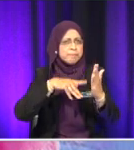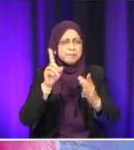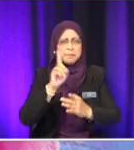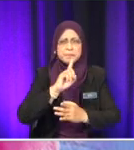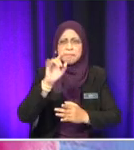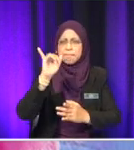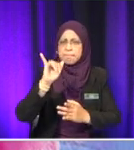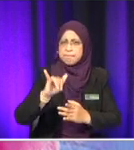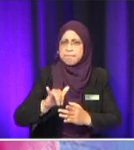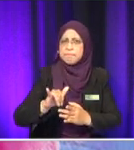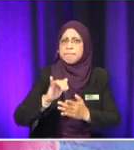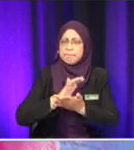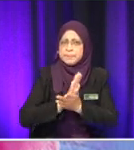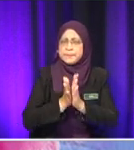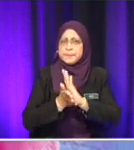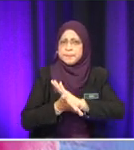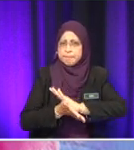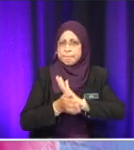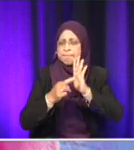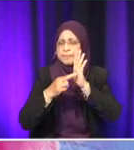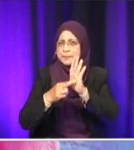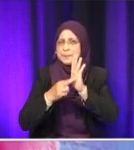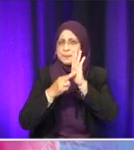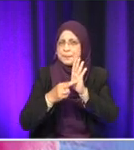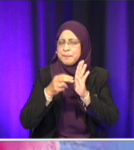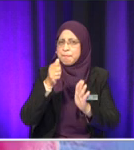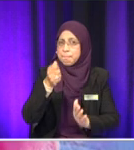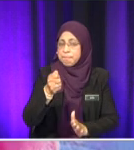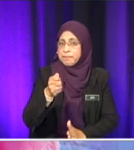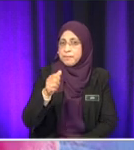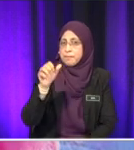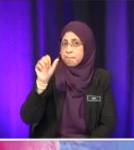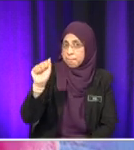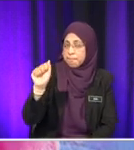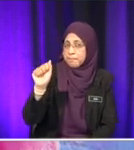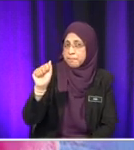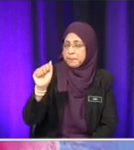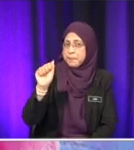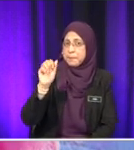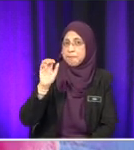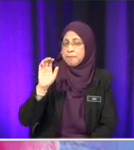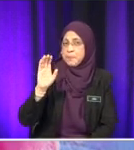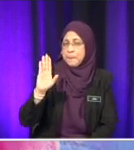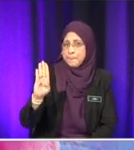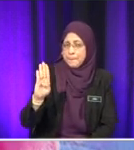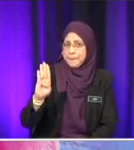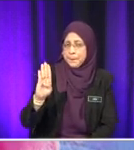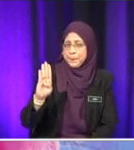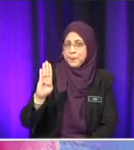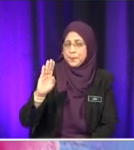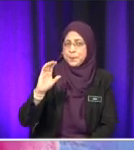sepatutnya menjadi rujukan Anda Adam be romantizen